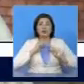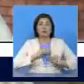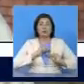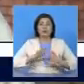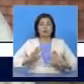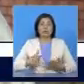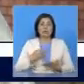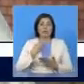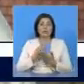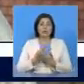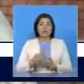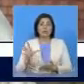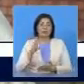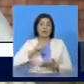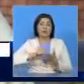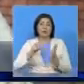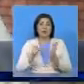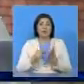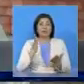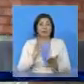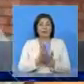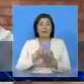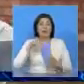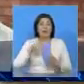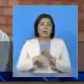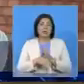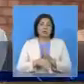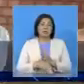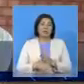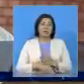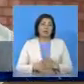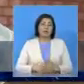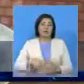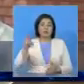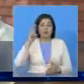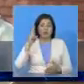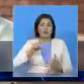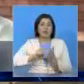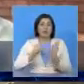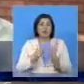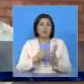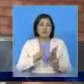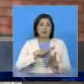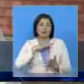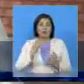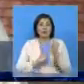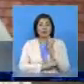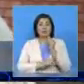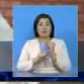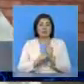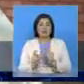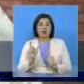жағдай қарастырылған, барлық комнаталары бар. Ішінде душовойы, акиматы, көп салалы қызметкерлері отыратын